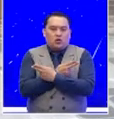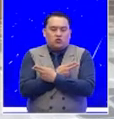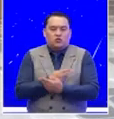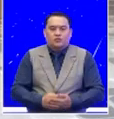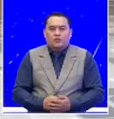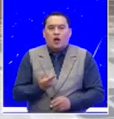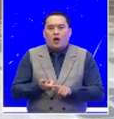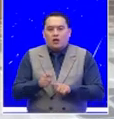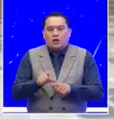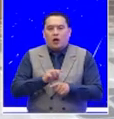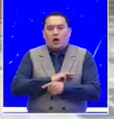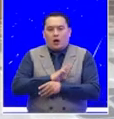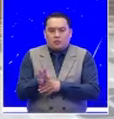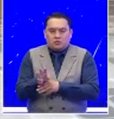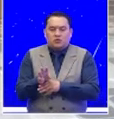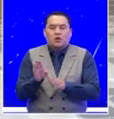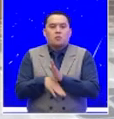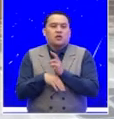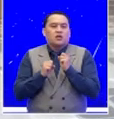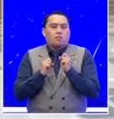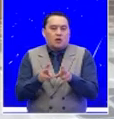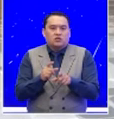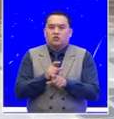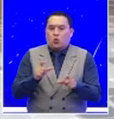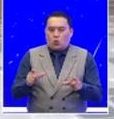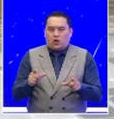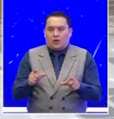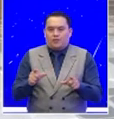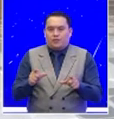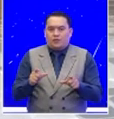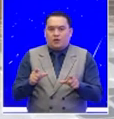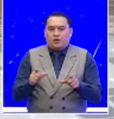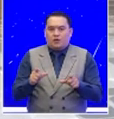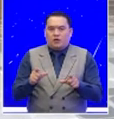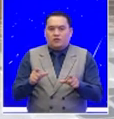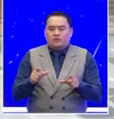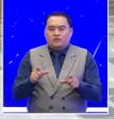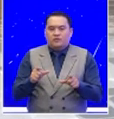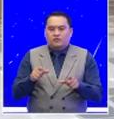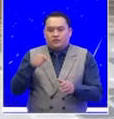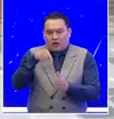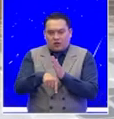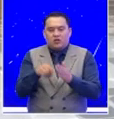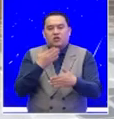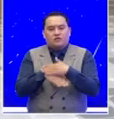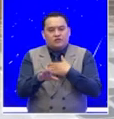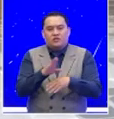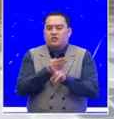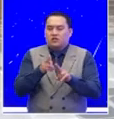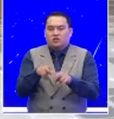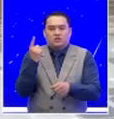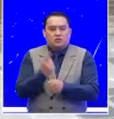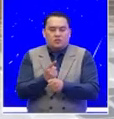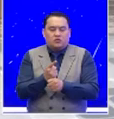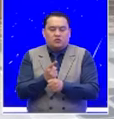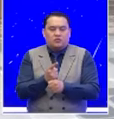массивов. Это позволит обеспечить безопасность, чтобы люди не имели доступа к